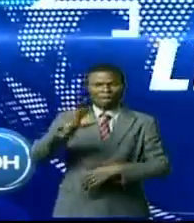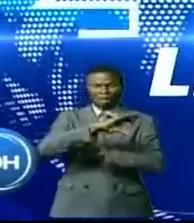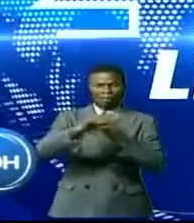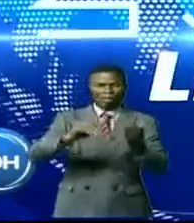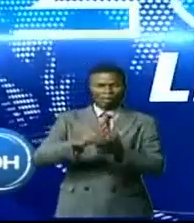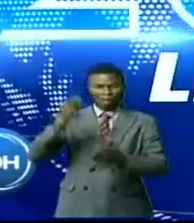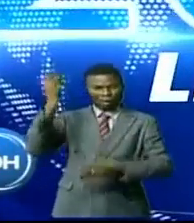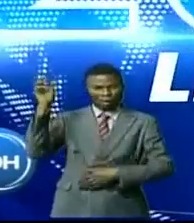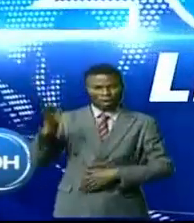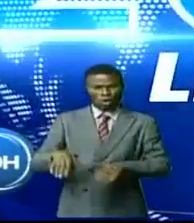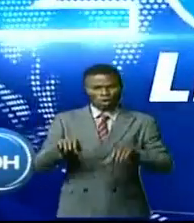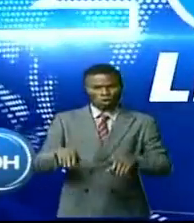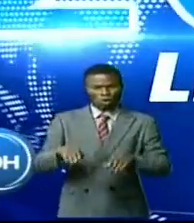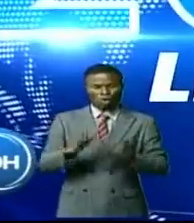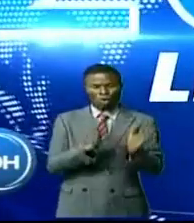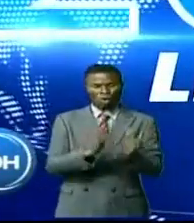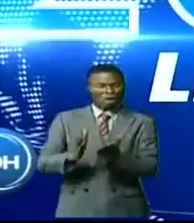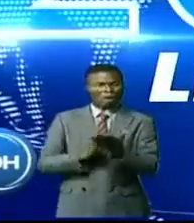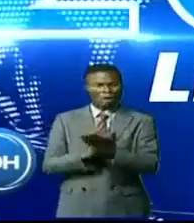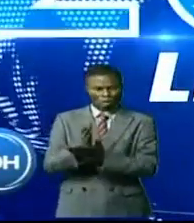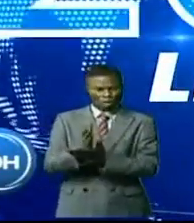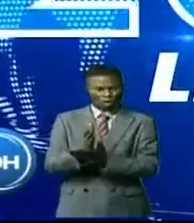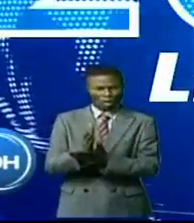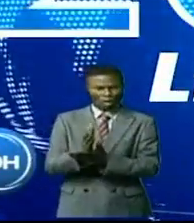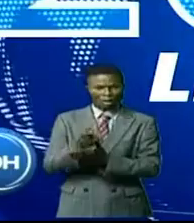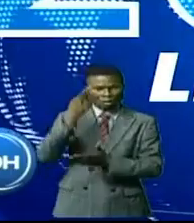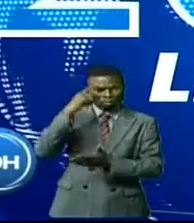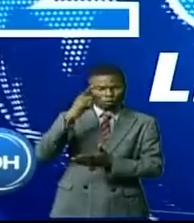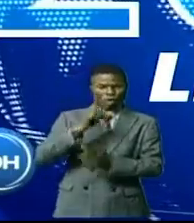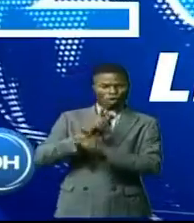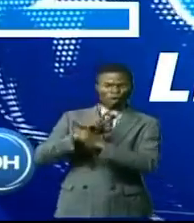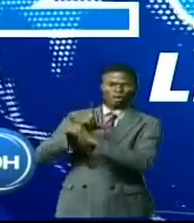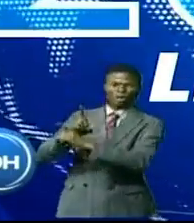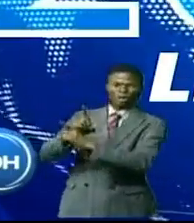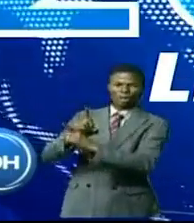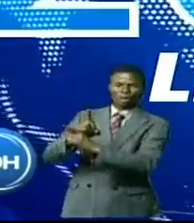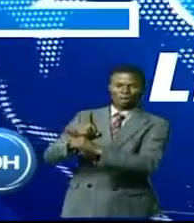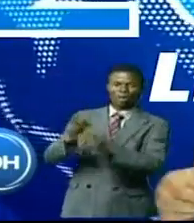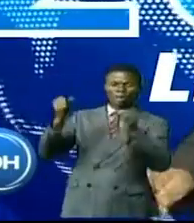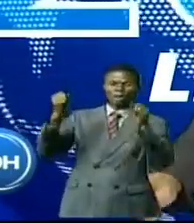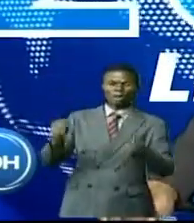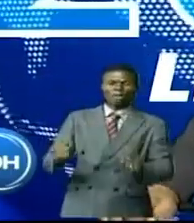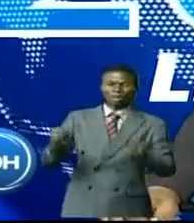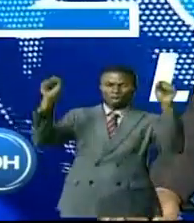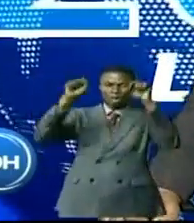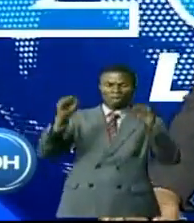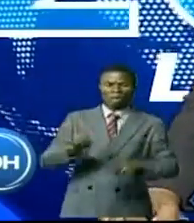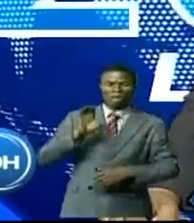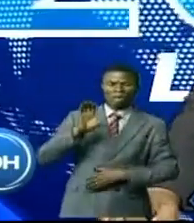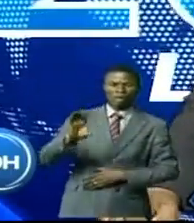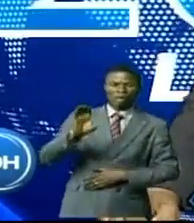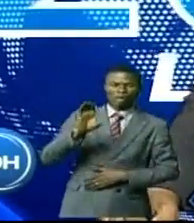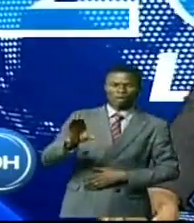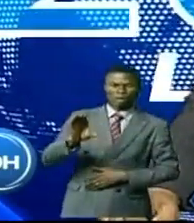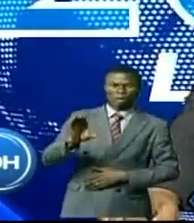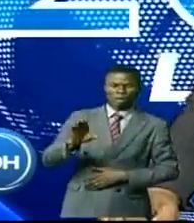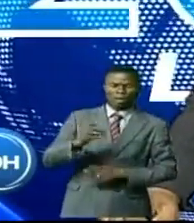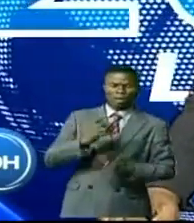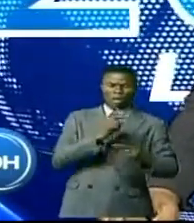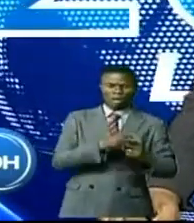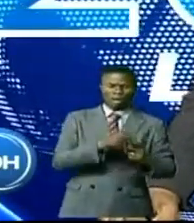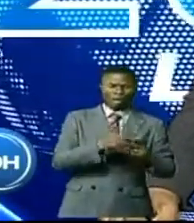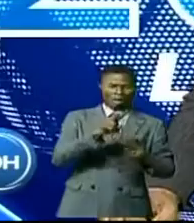Congo à prendre toutes les dispositions idoines pour protéger la stabilité du système bancaire et l'épargne du